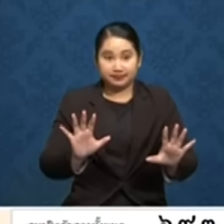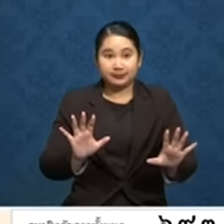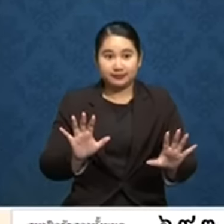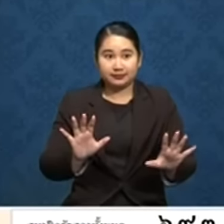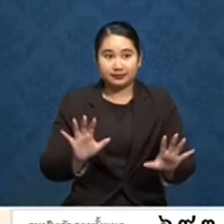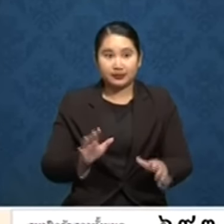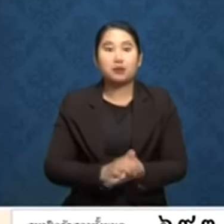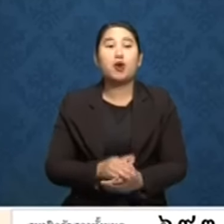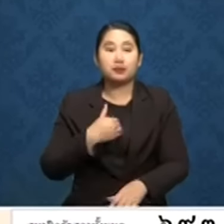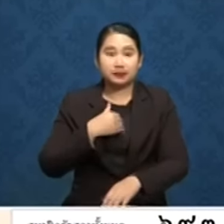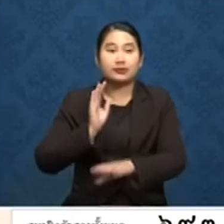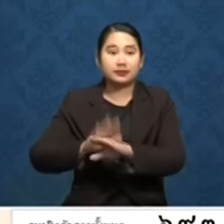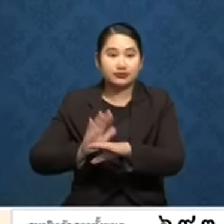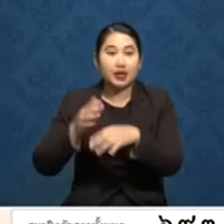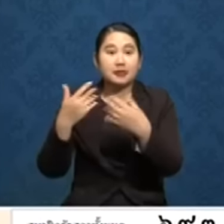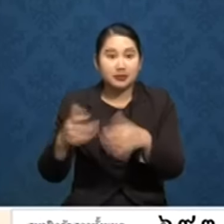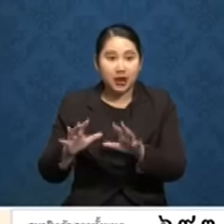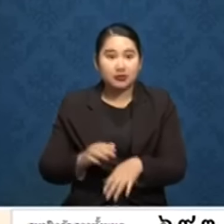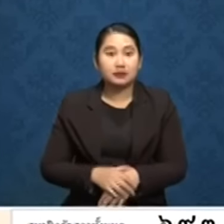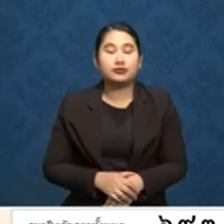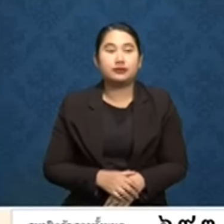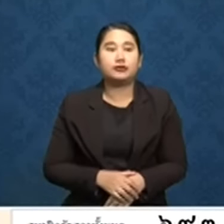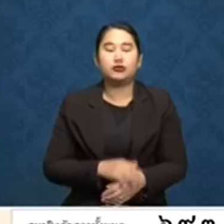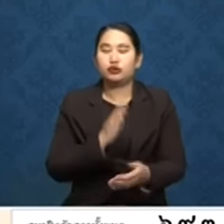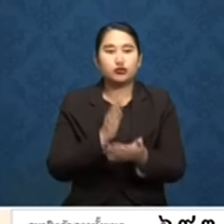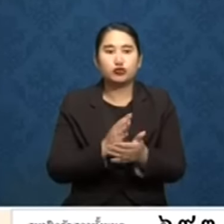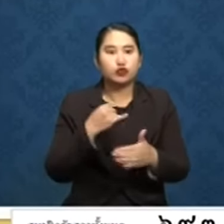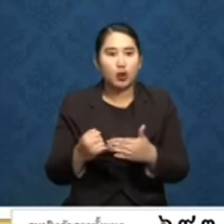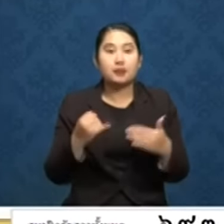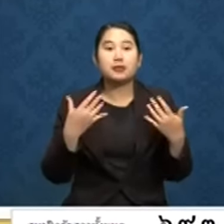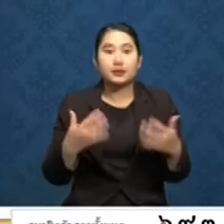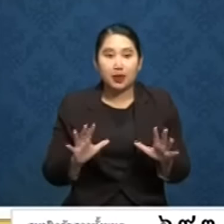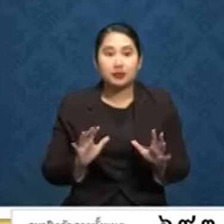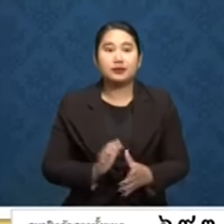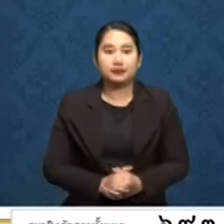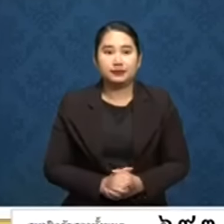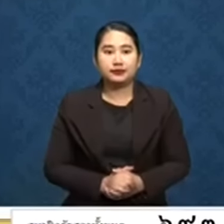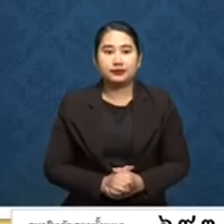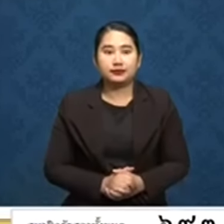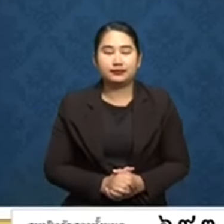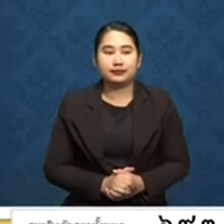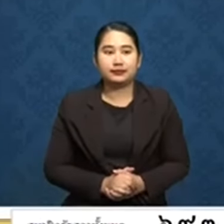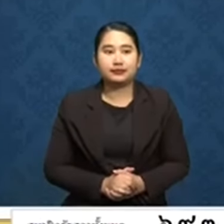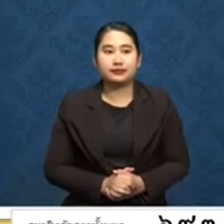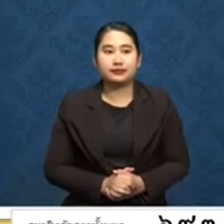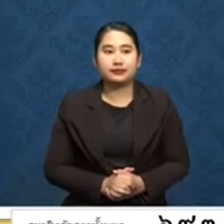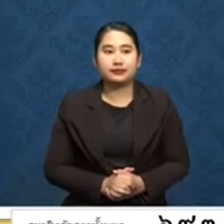ผมก็ตักเตือนไปแล้วแล้วก็ได้ยุติแล้วนะครับครับก็ต้องกลับไปผมชี้แจงแล้